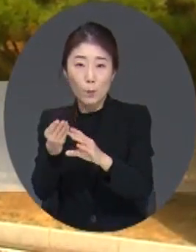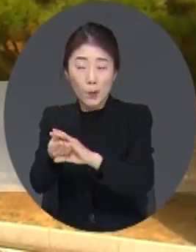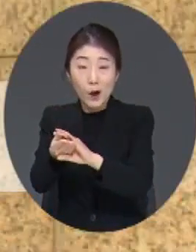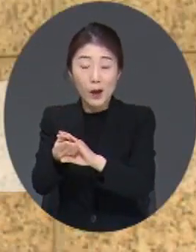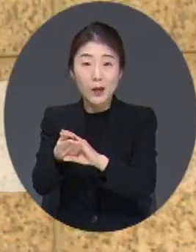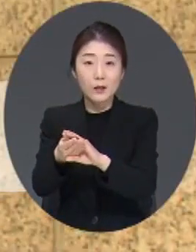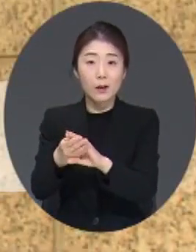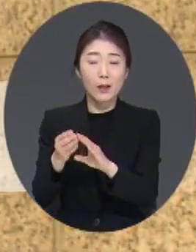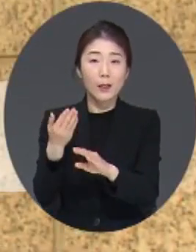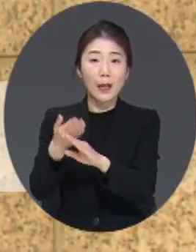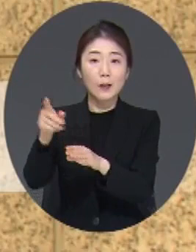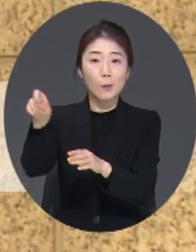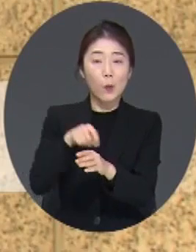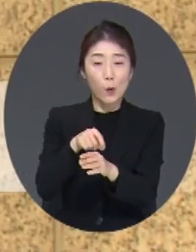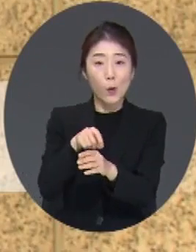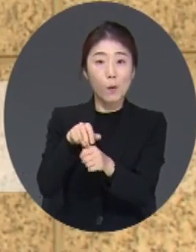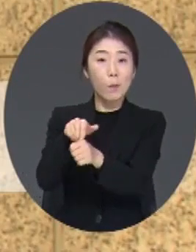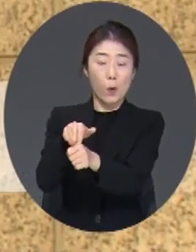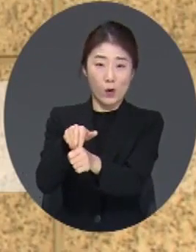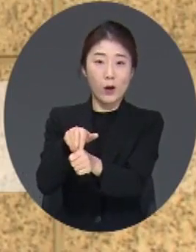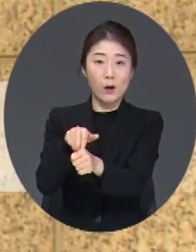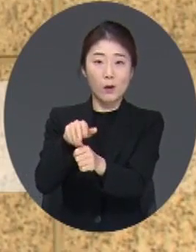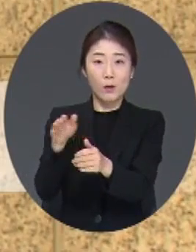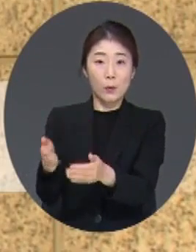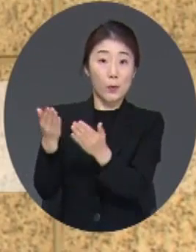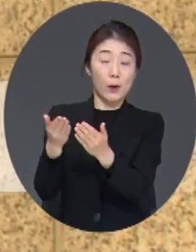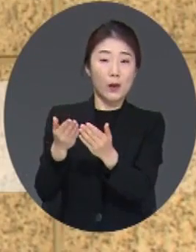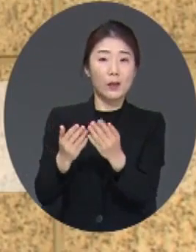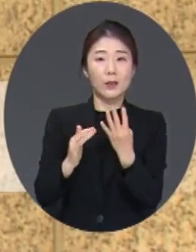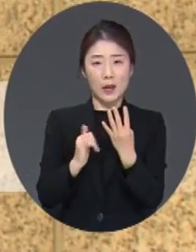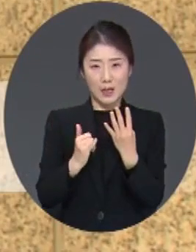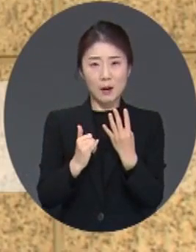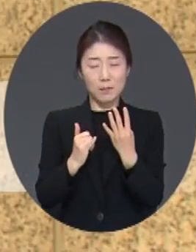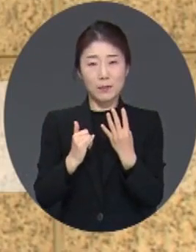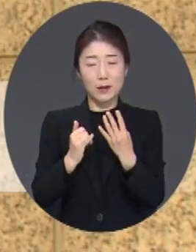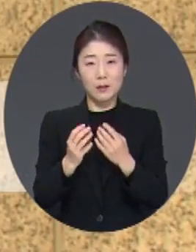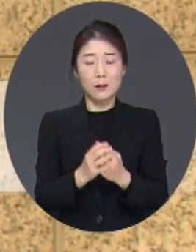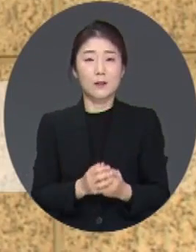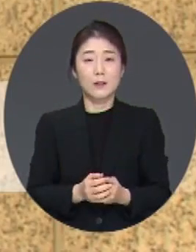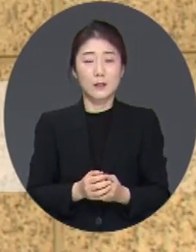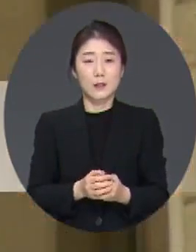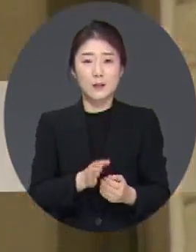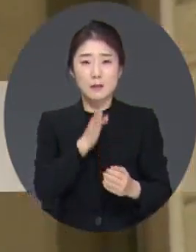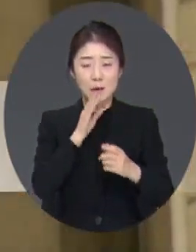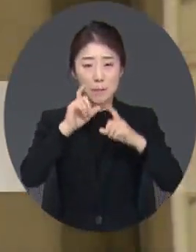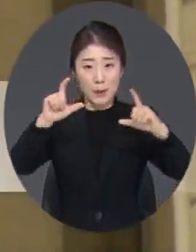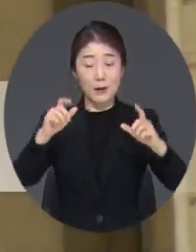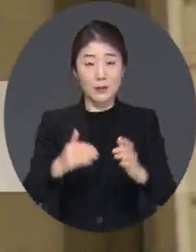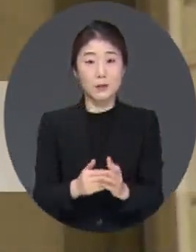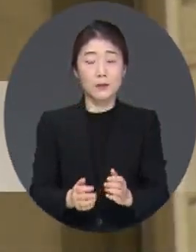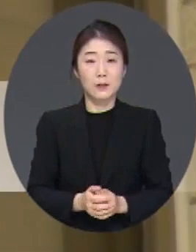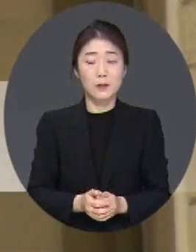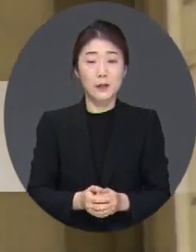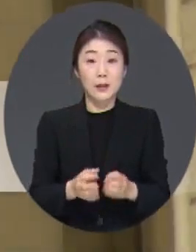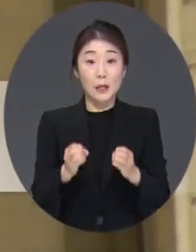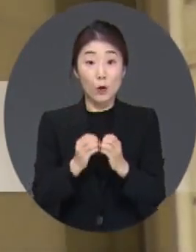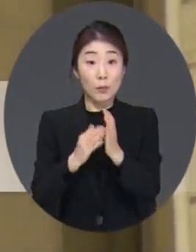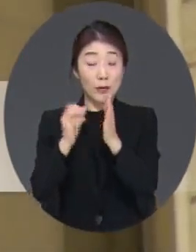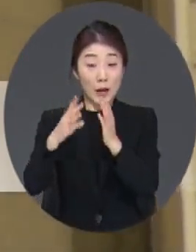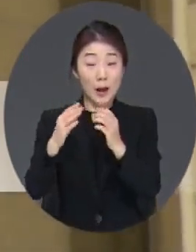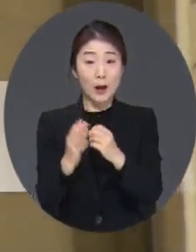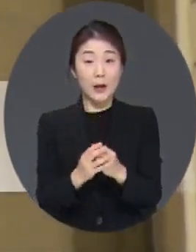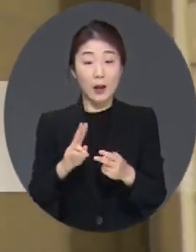되도록 내세운 혐의로 기소된 일당 4명이 모두 실형을 선고받았습니다. 창원지법 밀양지원 형사